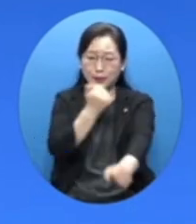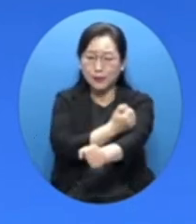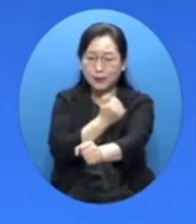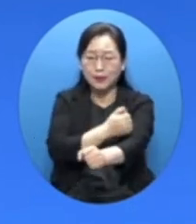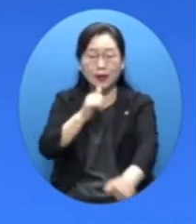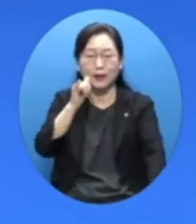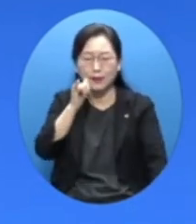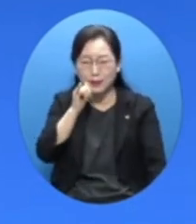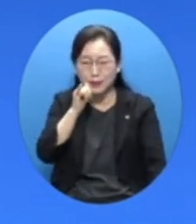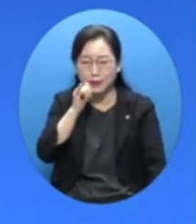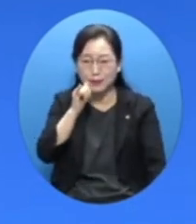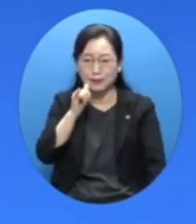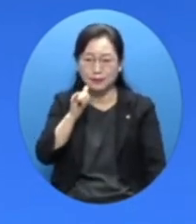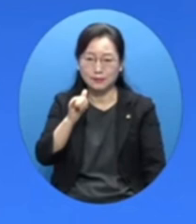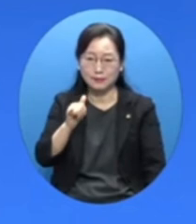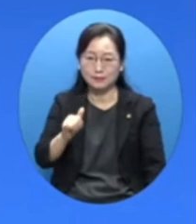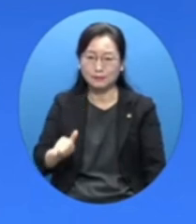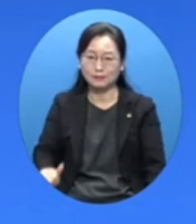하고